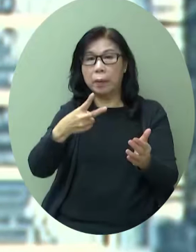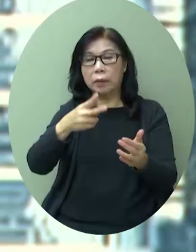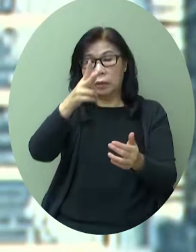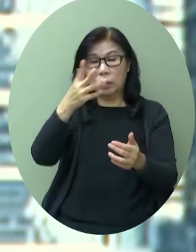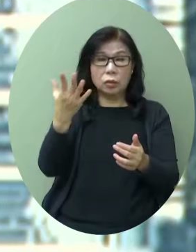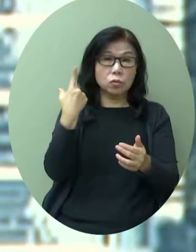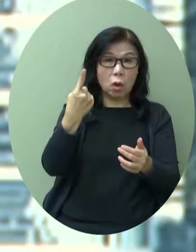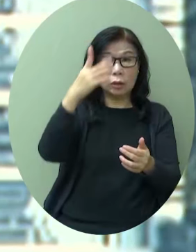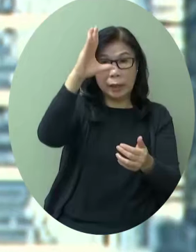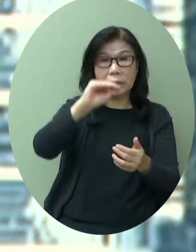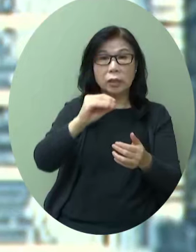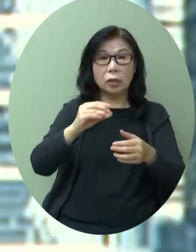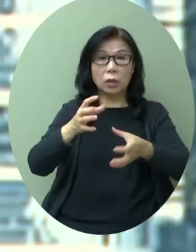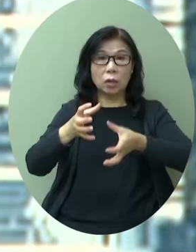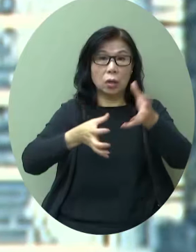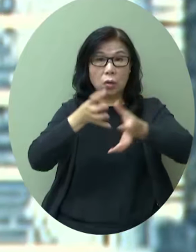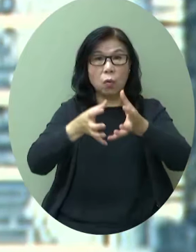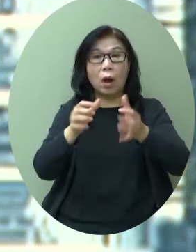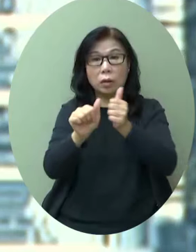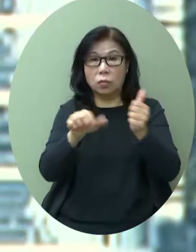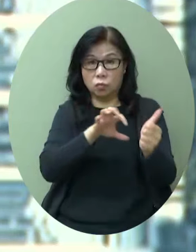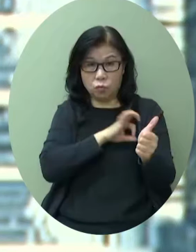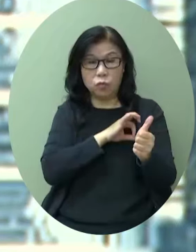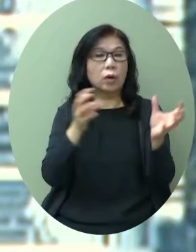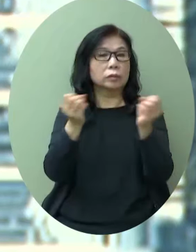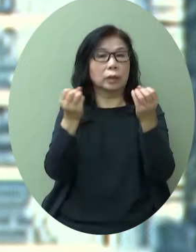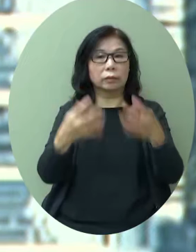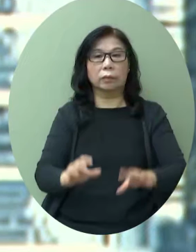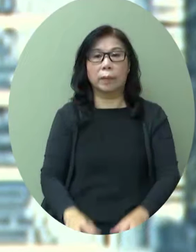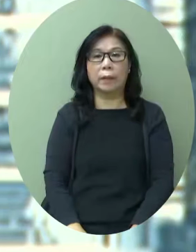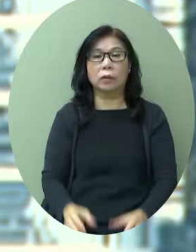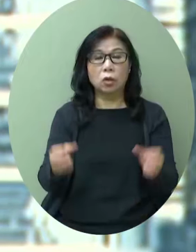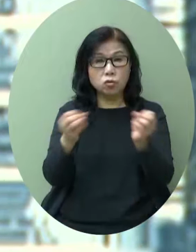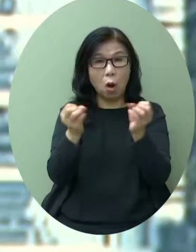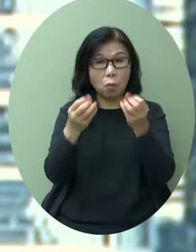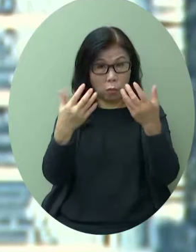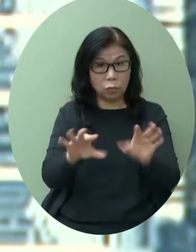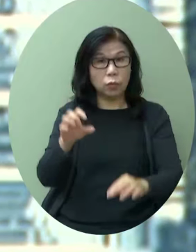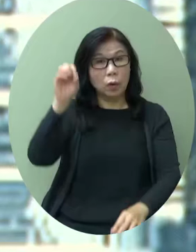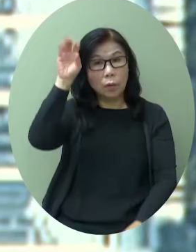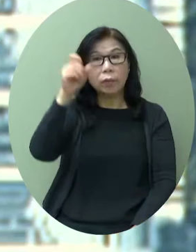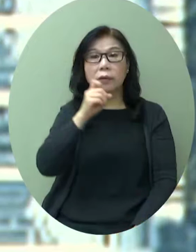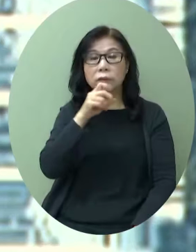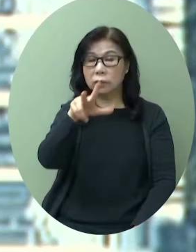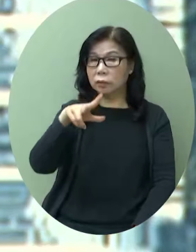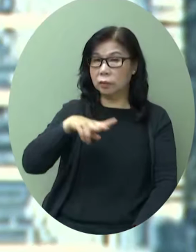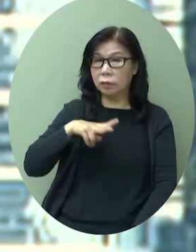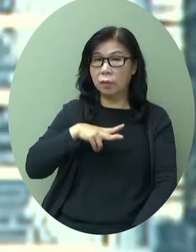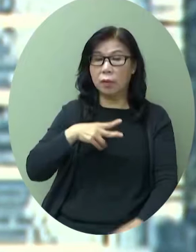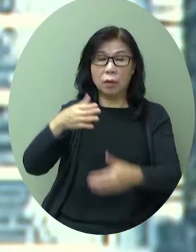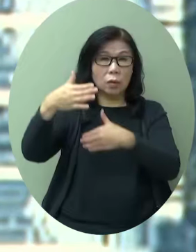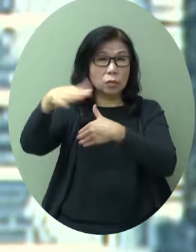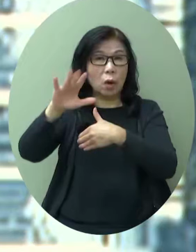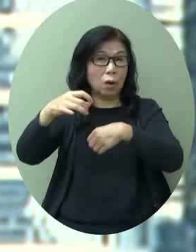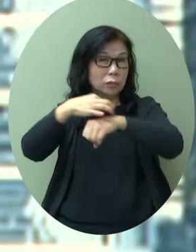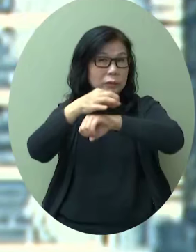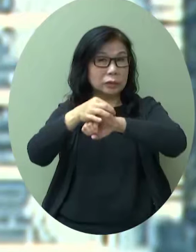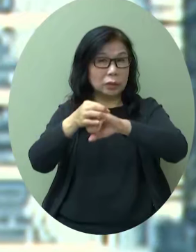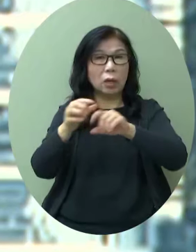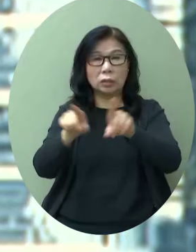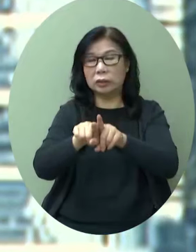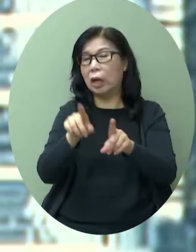聯合科學嘅委員會亦都係開咗會。開會嘅建議呢，就係鑑於呢個情況同埋外圍嘅地方呢，